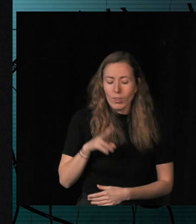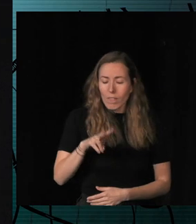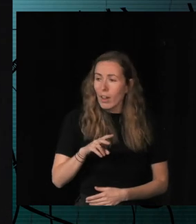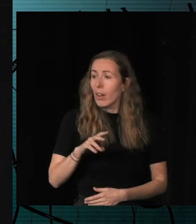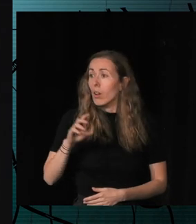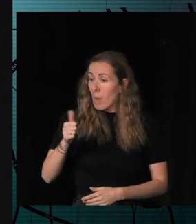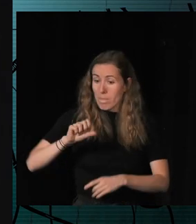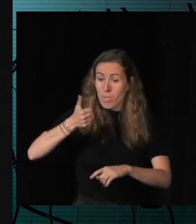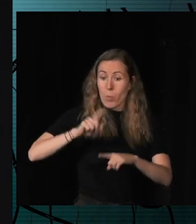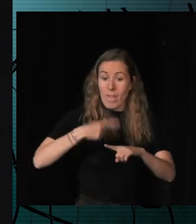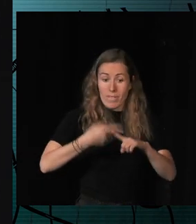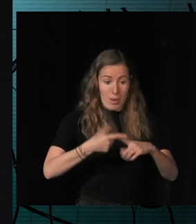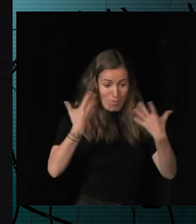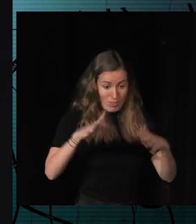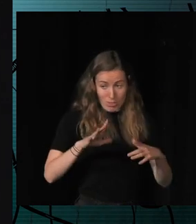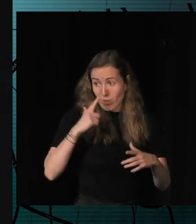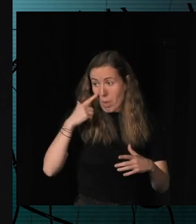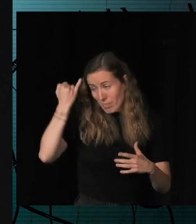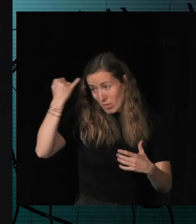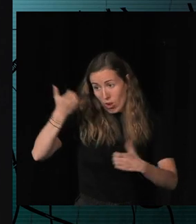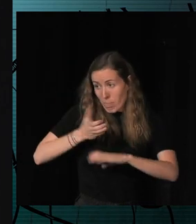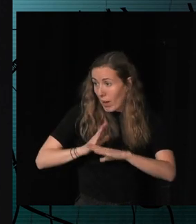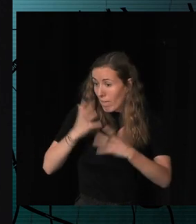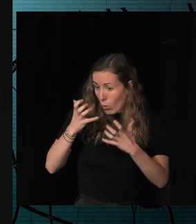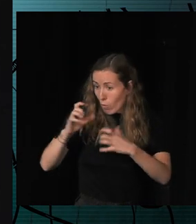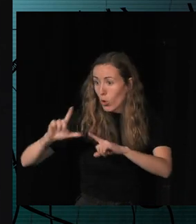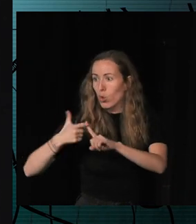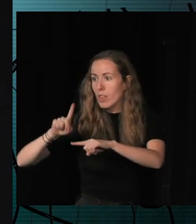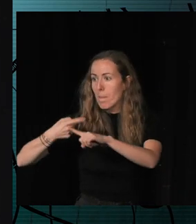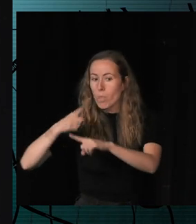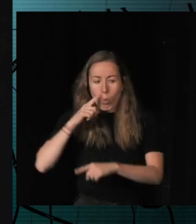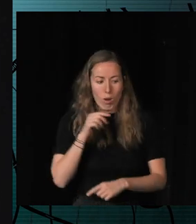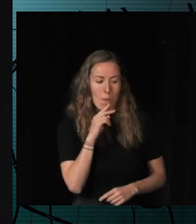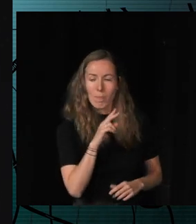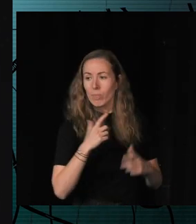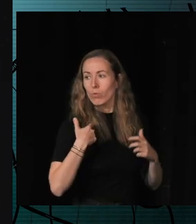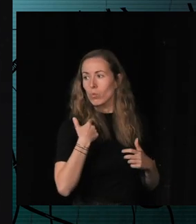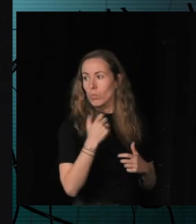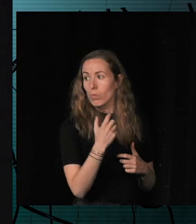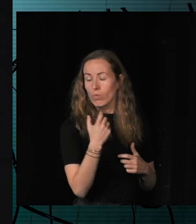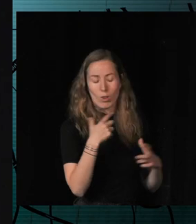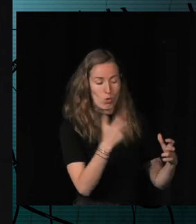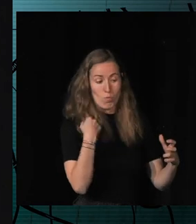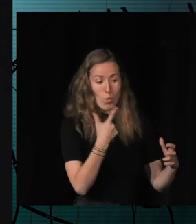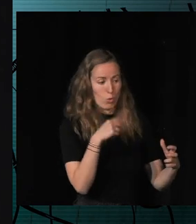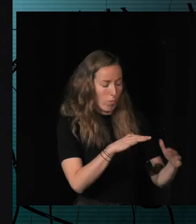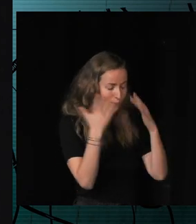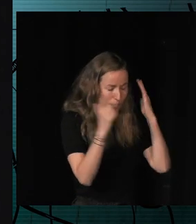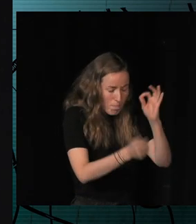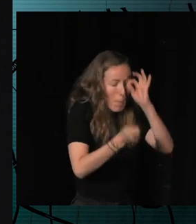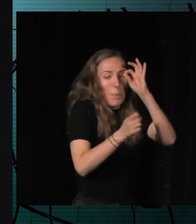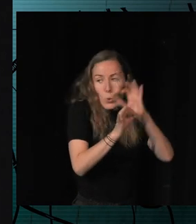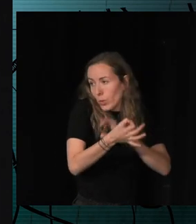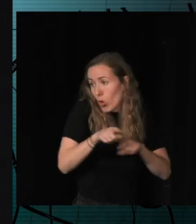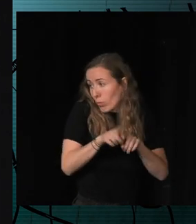film parce que forcément lui aussi comme tout le monde avait été énormément marqué par celui-là c'est un faut savoir que vous c'est un film dont l'histoire est